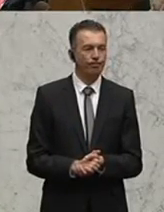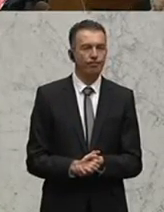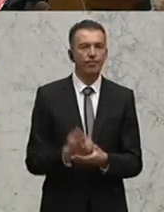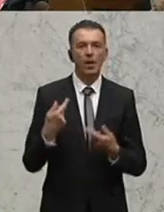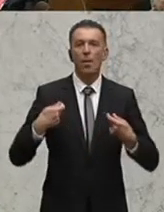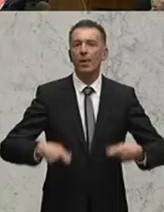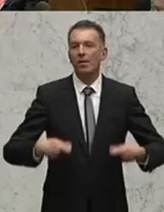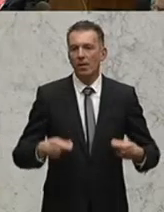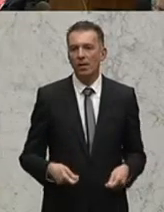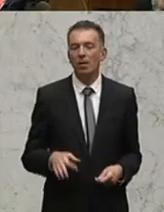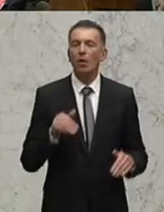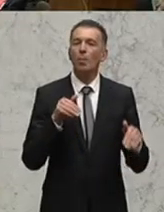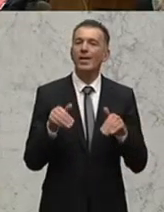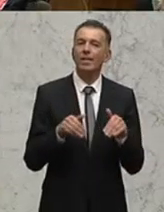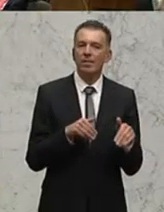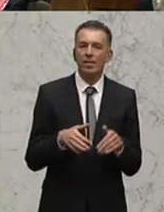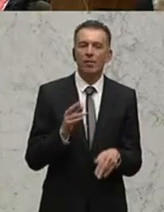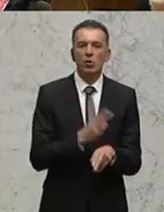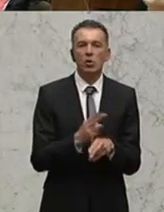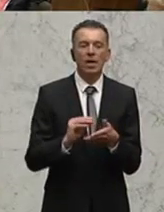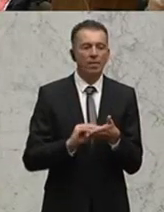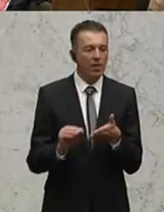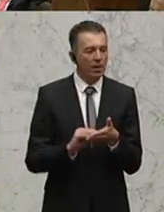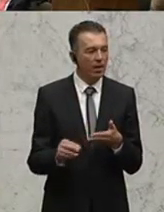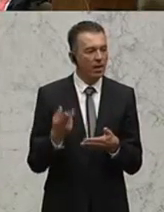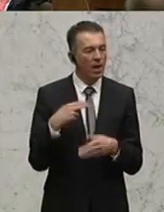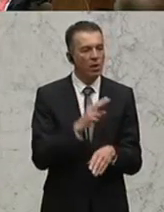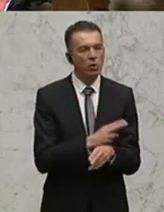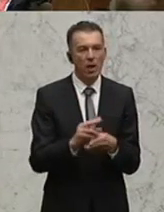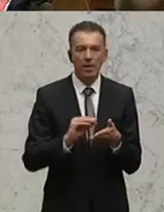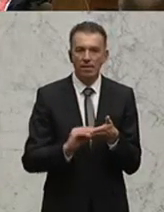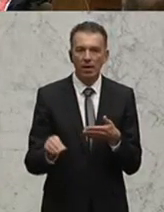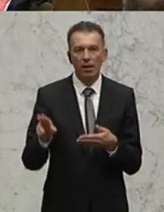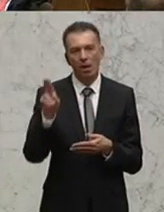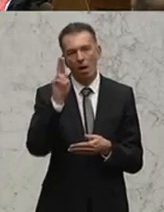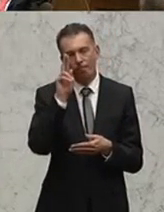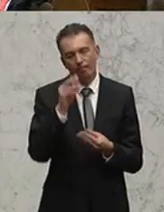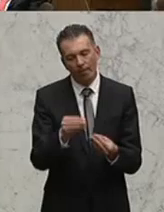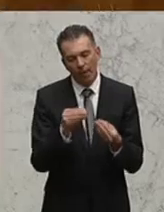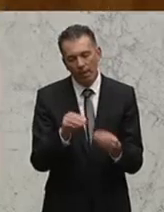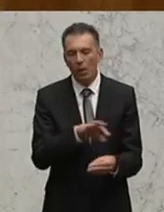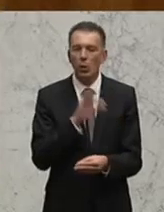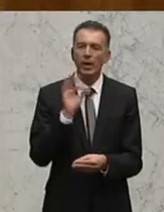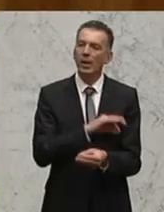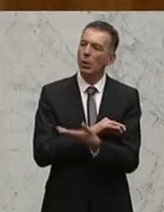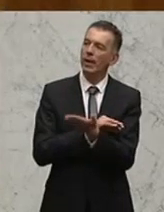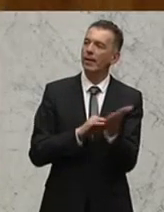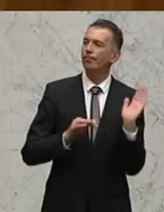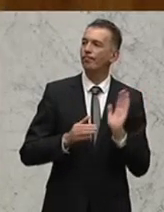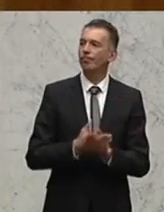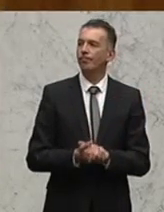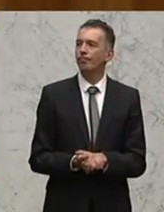Herr Präsident, Frau Ministerin, Frau Staatssekretärin, Herr Staatssekretär, werte Kolleginnen und Kollegen.